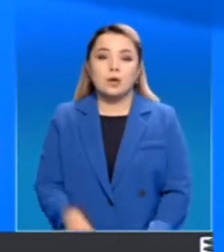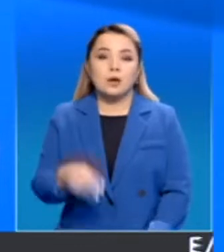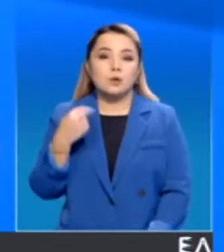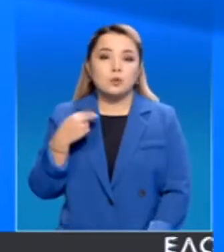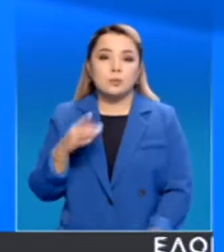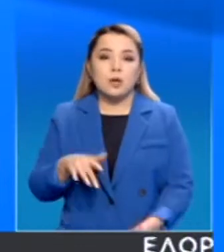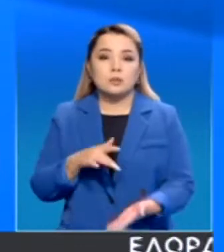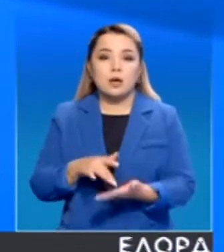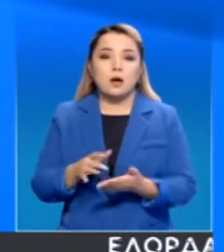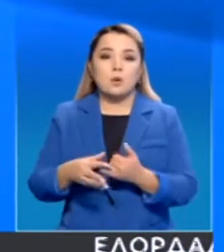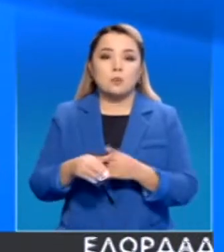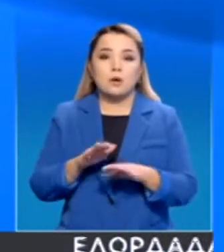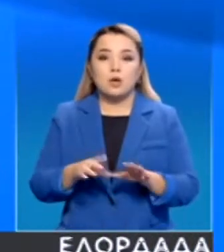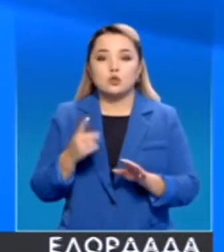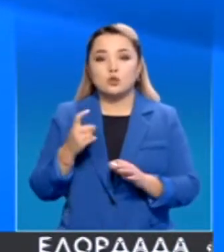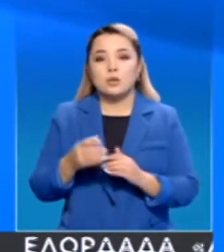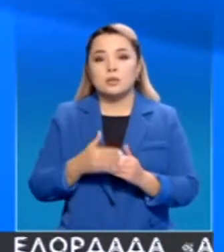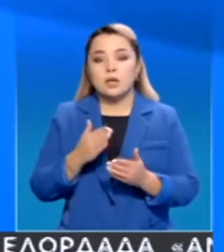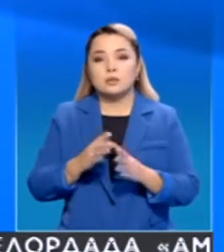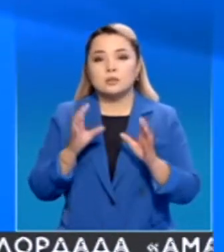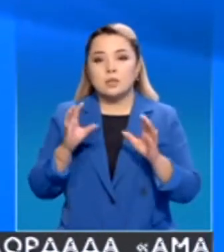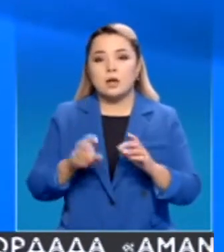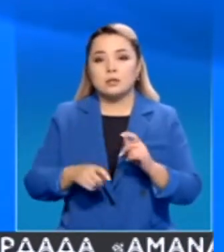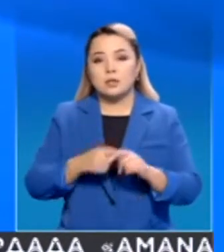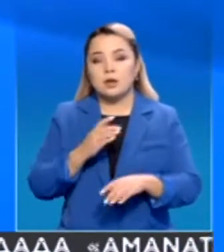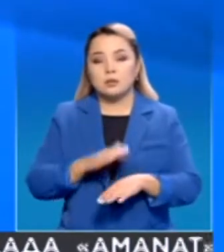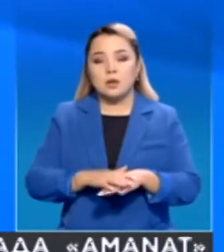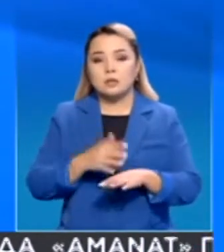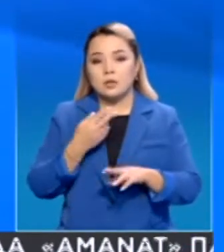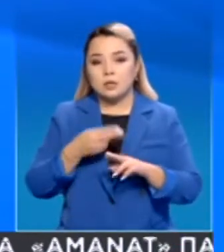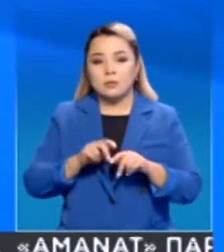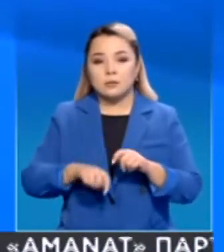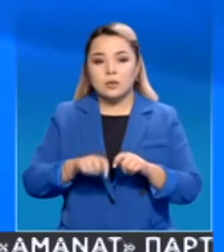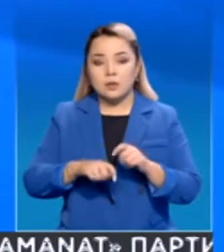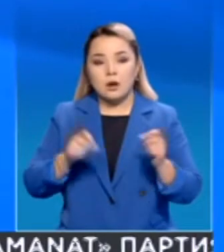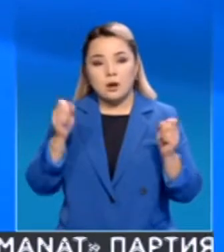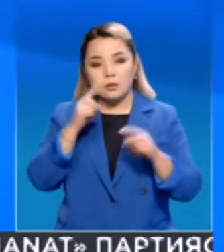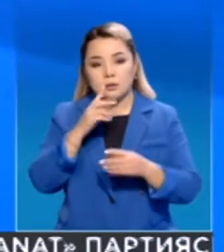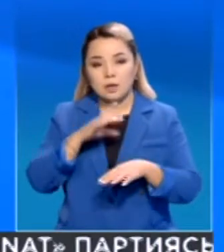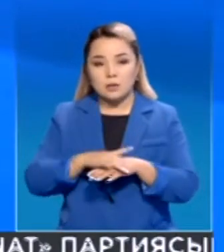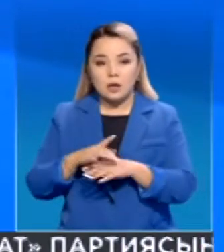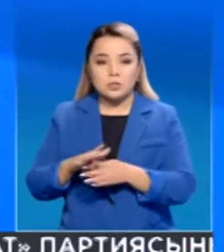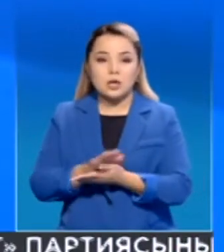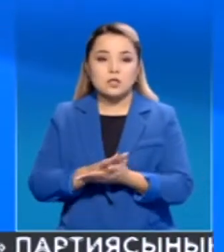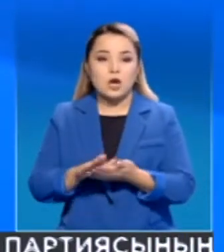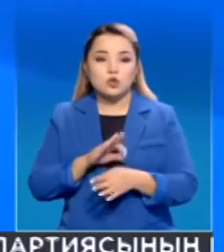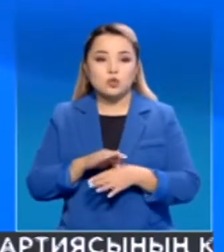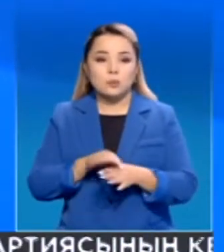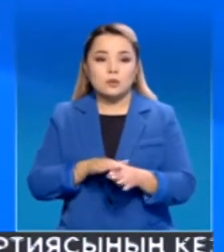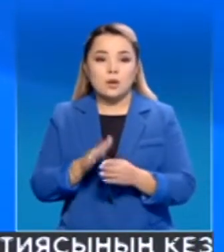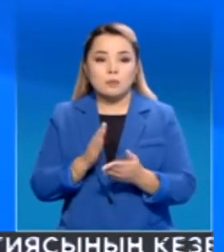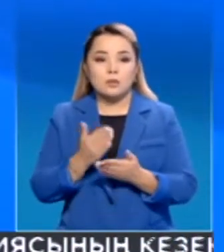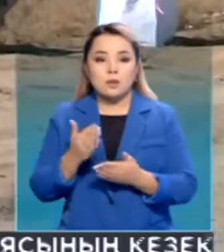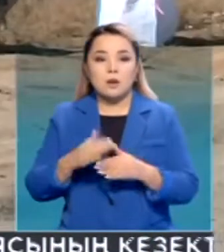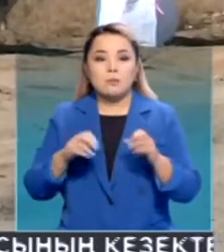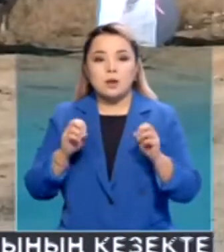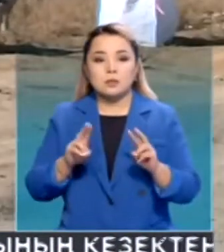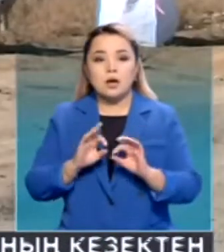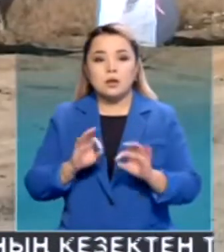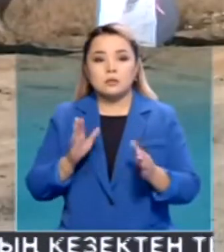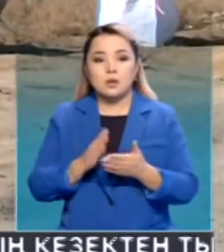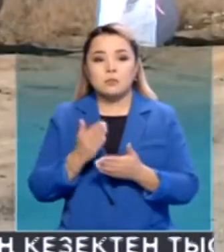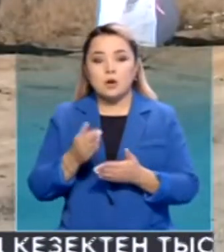Алақтөбе қаласының аумағынан 100-ден аса заңсыз қоқыс алаңы анықталды. Қазір бұл жерлерде тазалық жұмыстары жүріп жатыр. Мамандардың